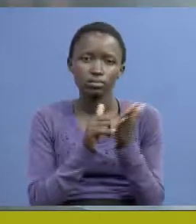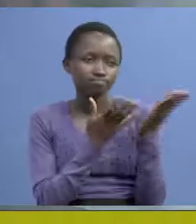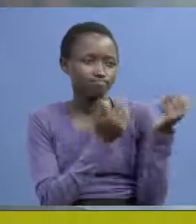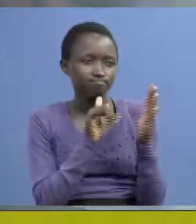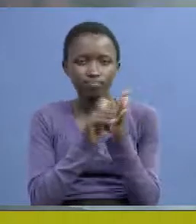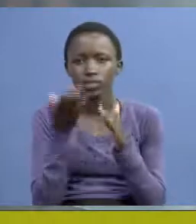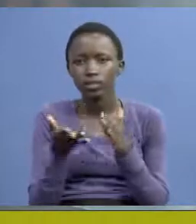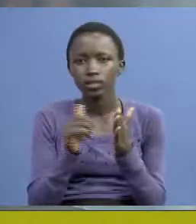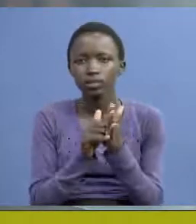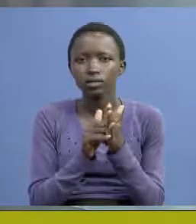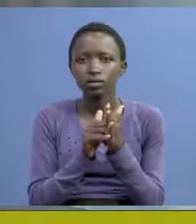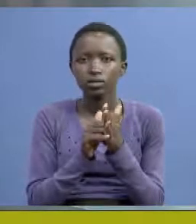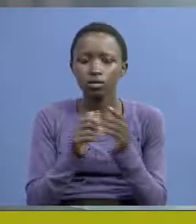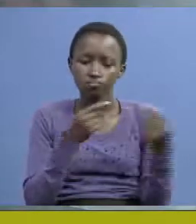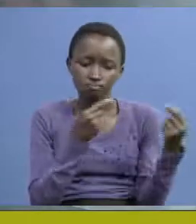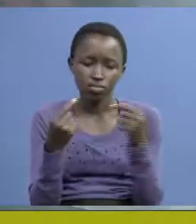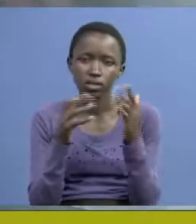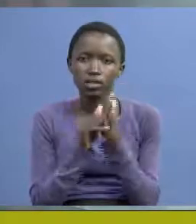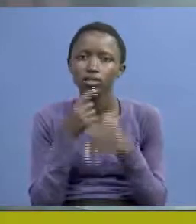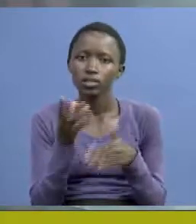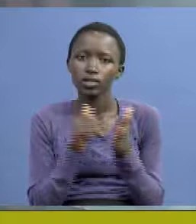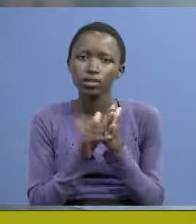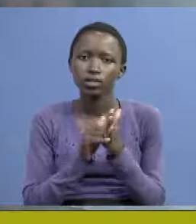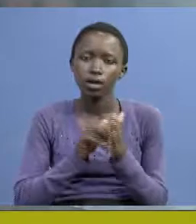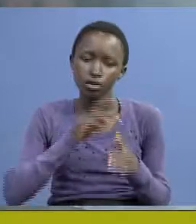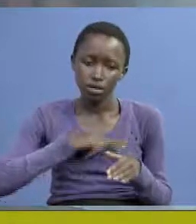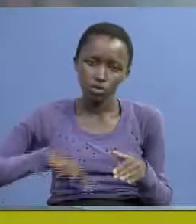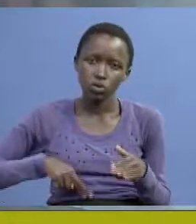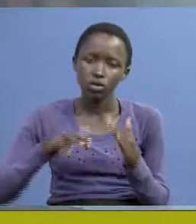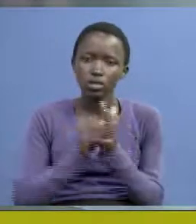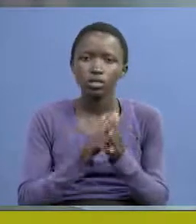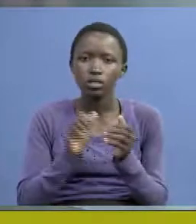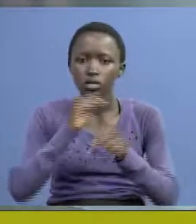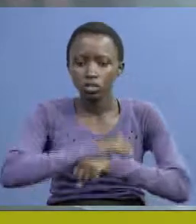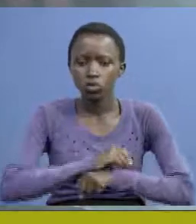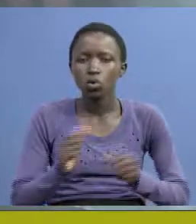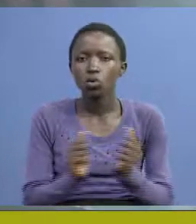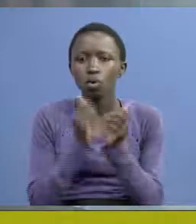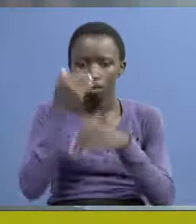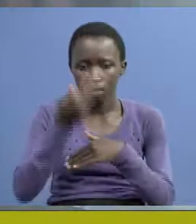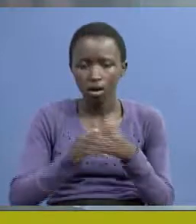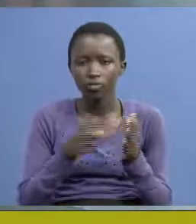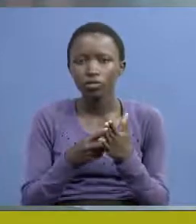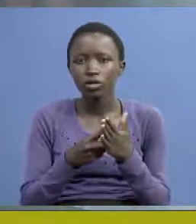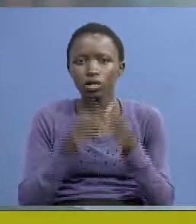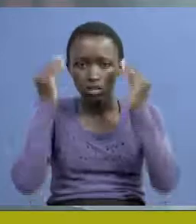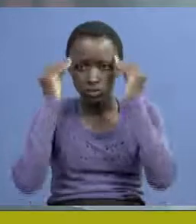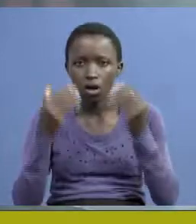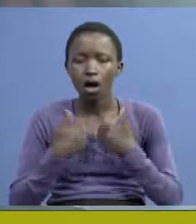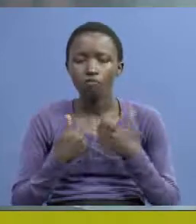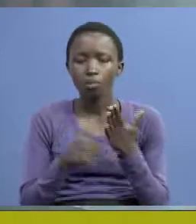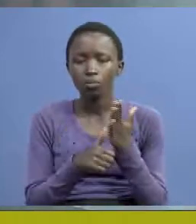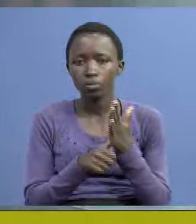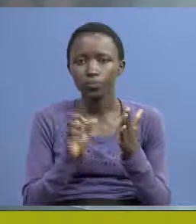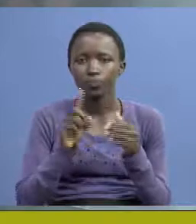kuwa kati ya wale waliohusisha mzozo unaotajwa kuwa wa kidini. Shule hiyo ilifungwa baada ya wanafunzi kukabiliana